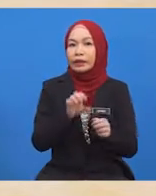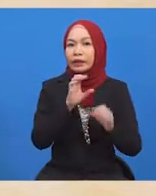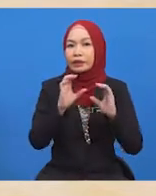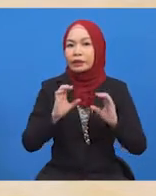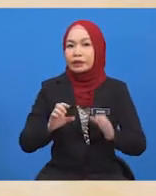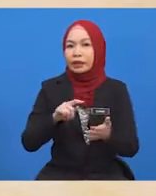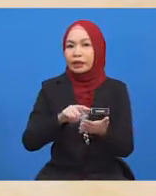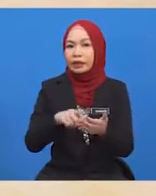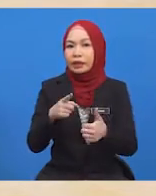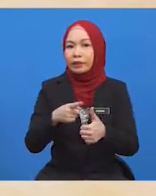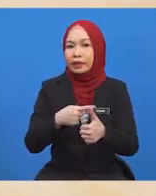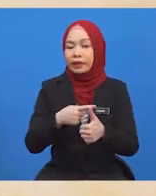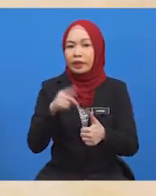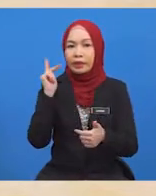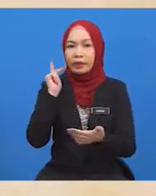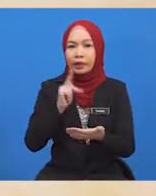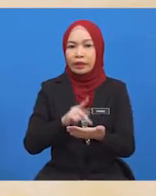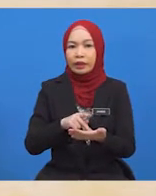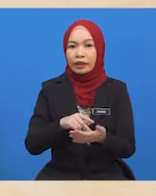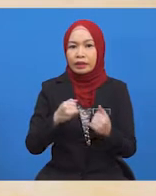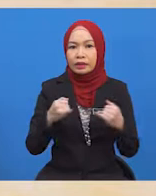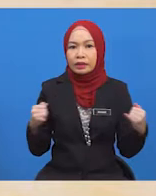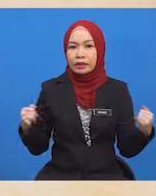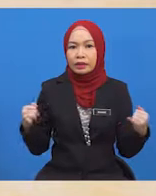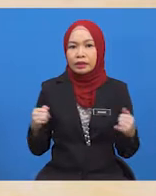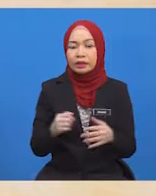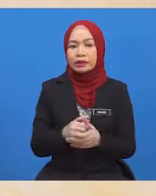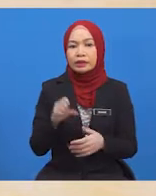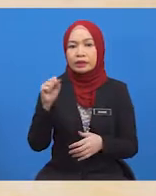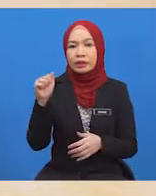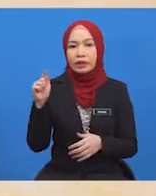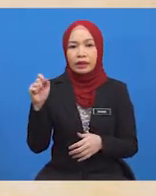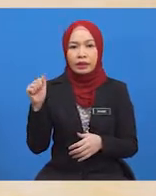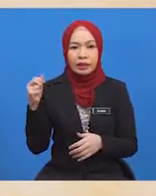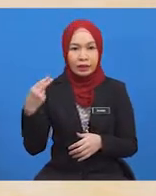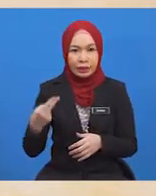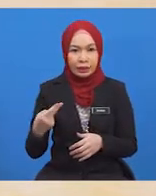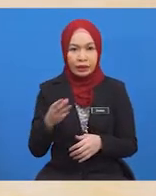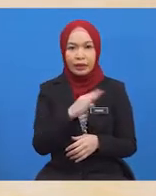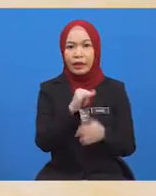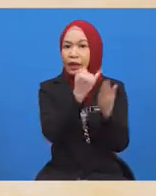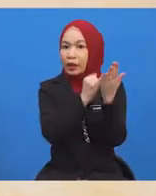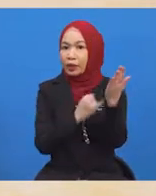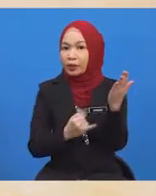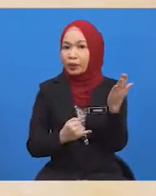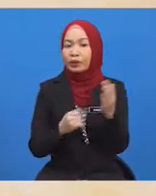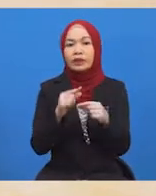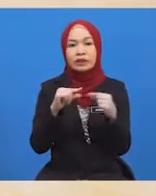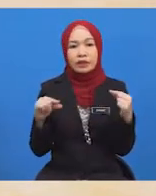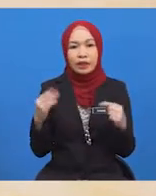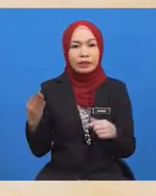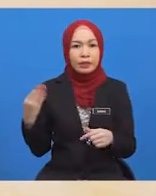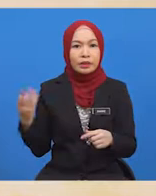perlu diunjurkan. Kedua, lukis garis normal daripada semua bucu objek